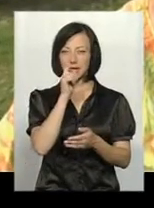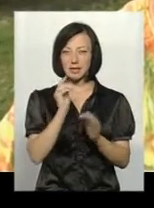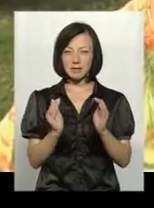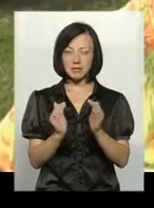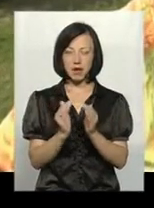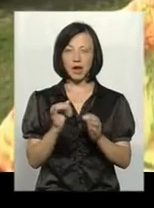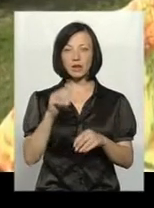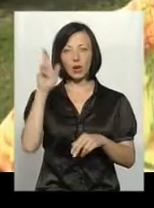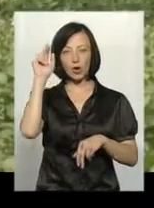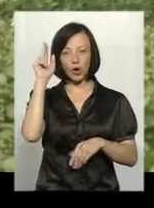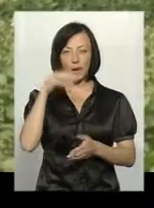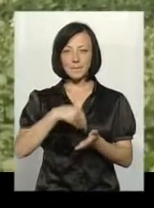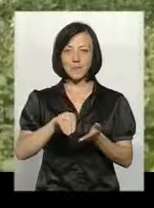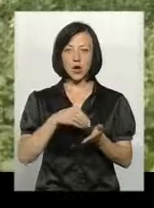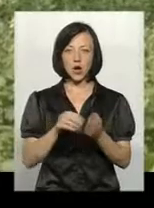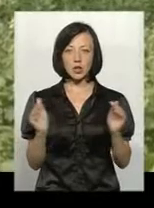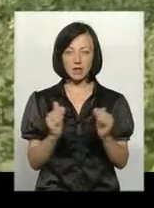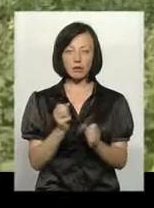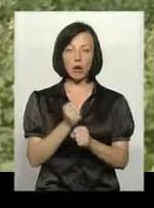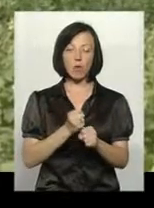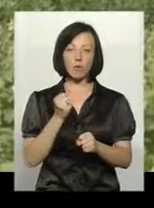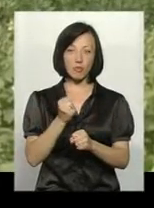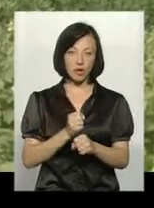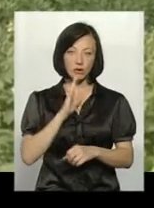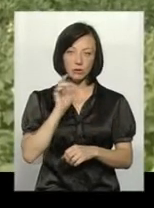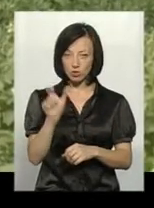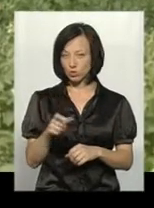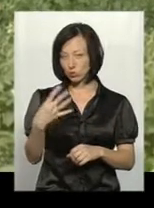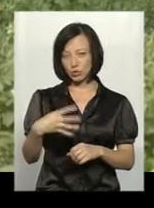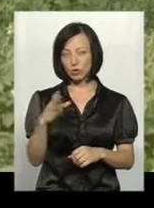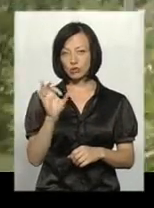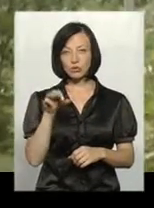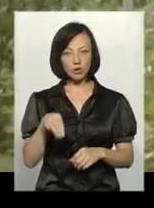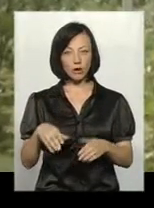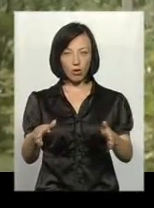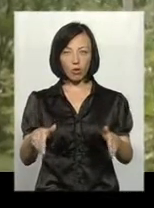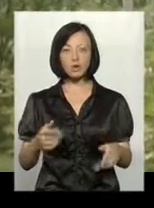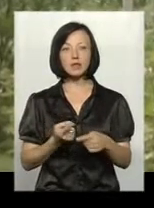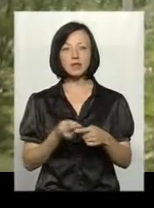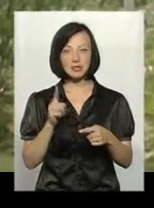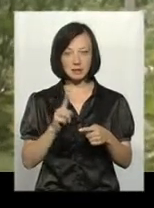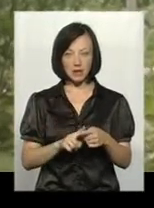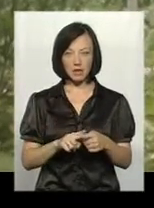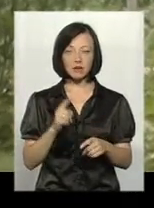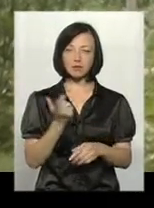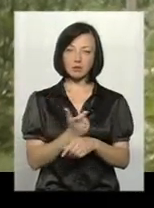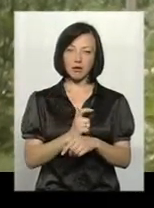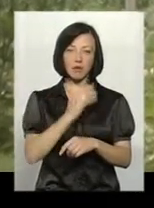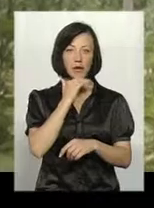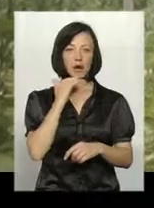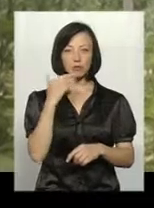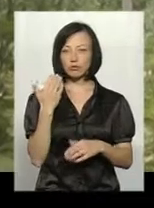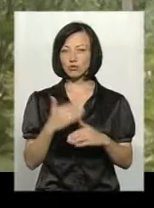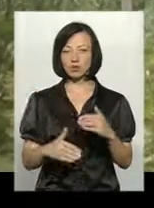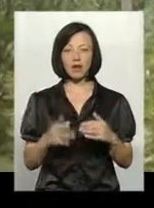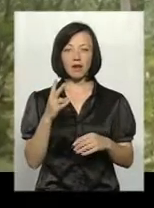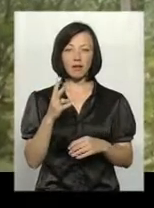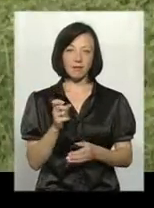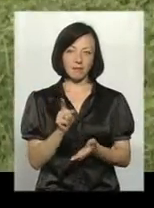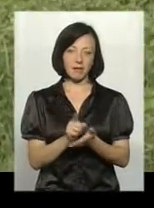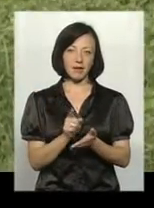і поросята. Обробляє моя співрозмовниця і 40 соток городу. Це, зізнається, забагато, адже вона вже на